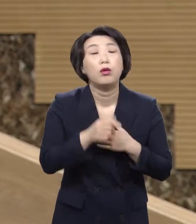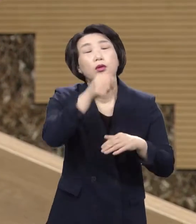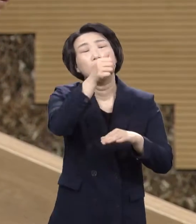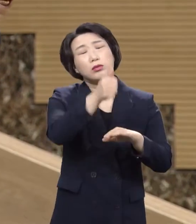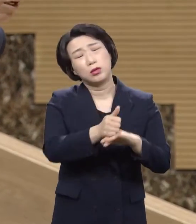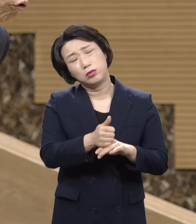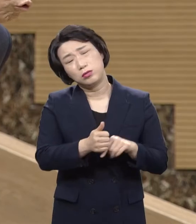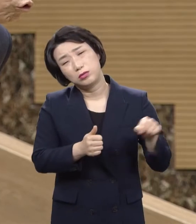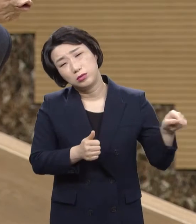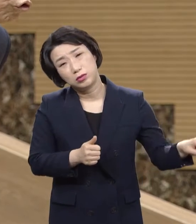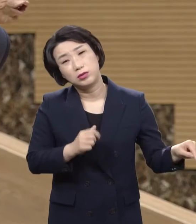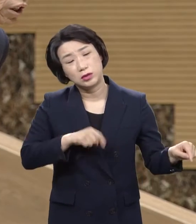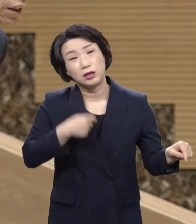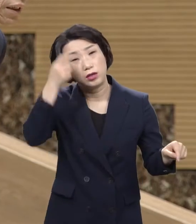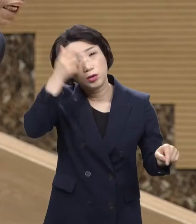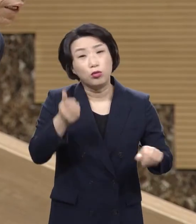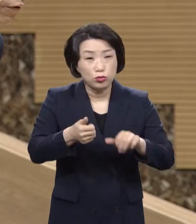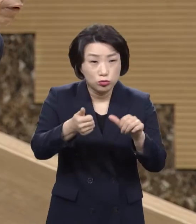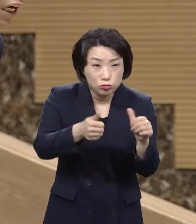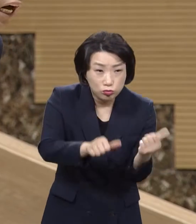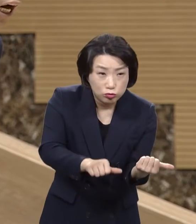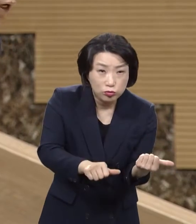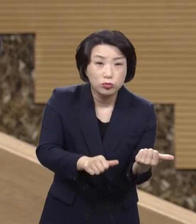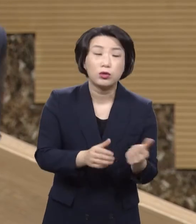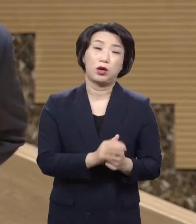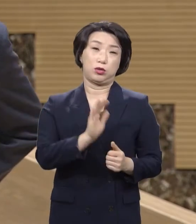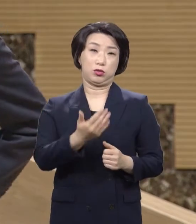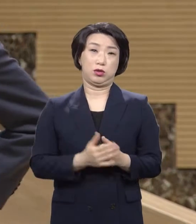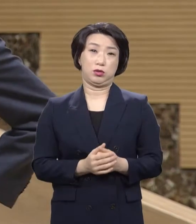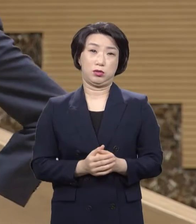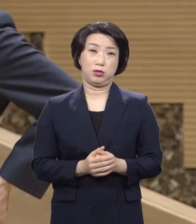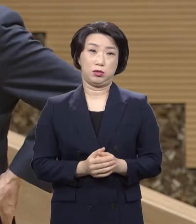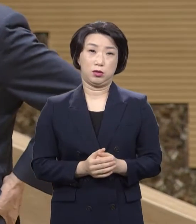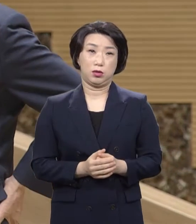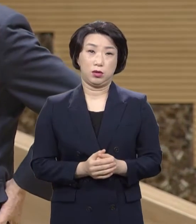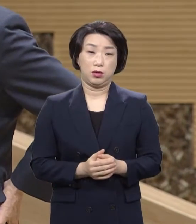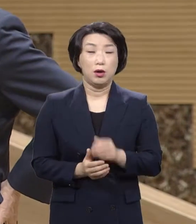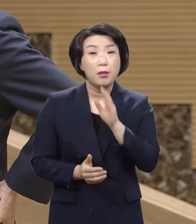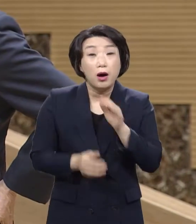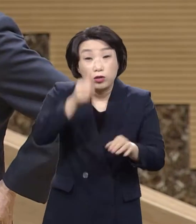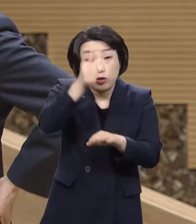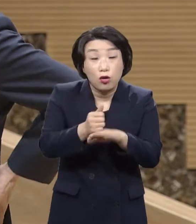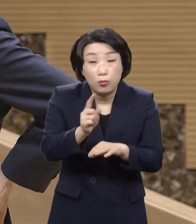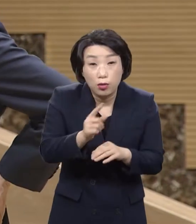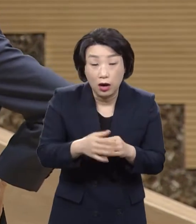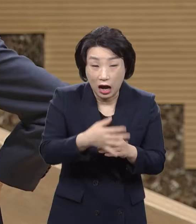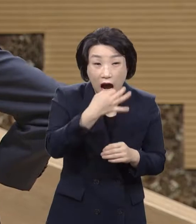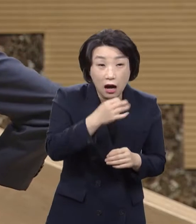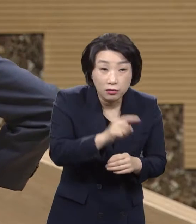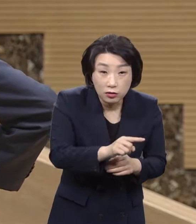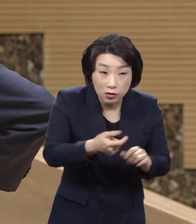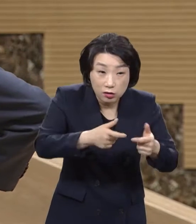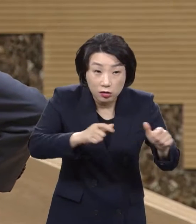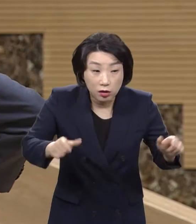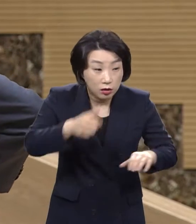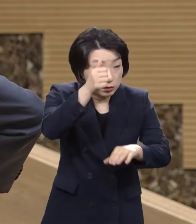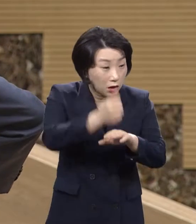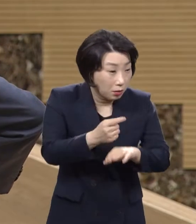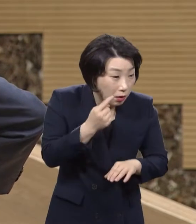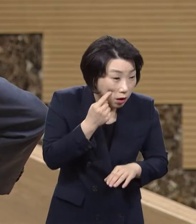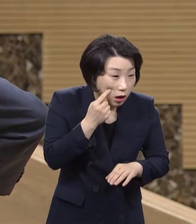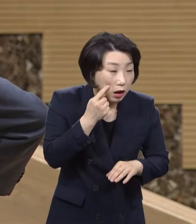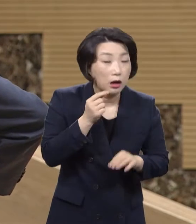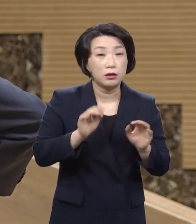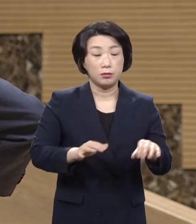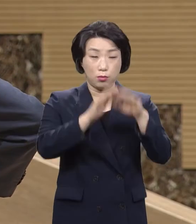결국은 자기 영혼을 죽이는 살인을 낳아. 응? 근데 결국은 그 욕심이 나중에 보니까